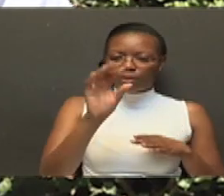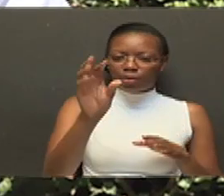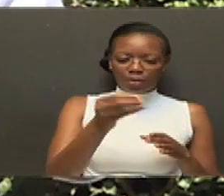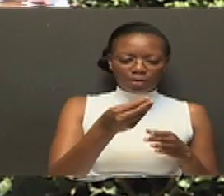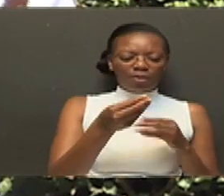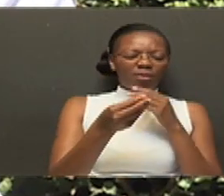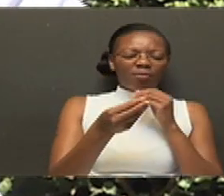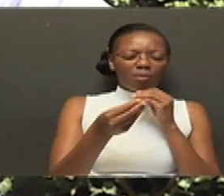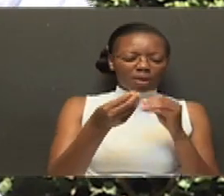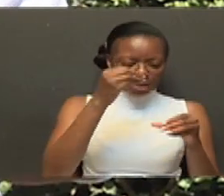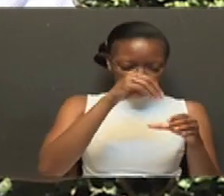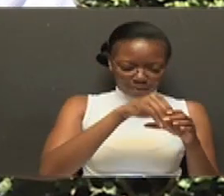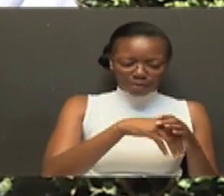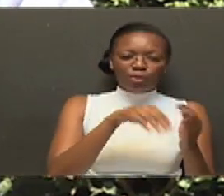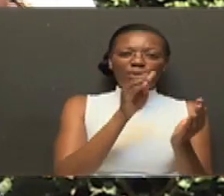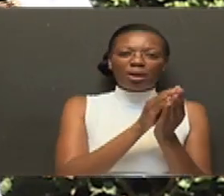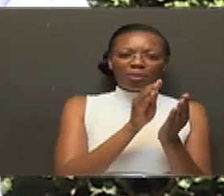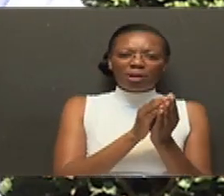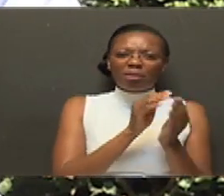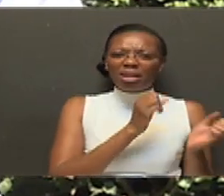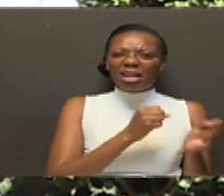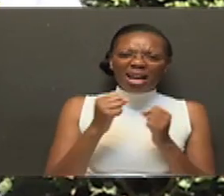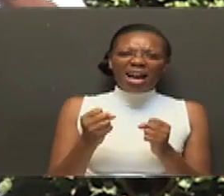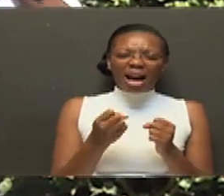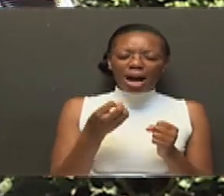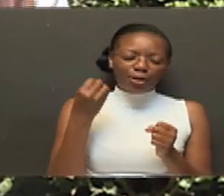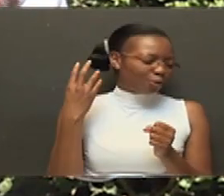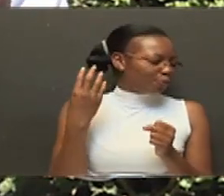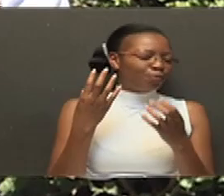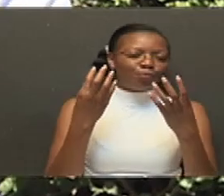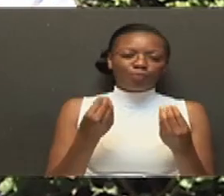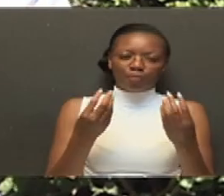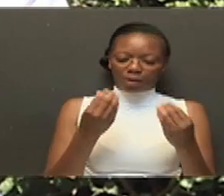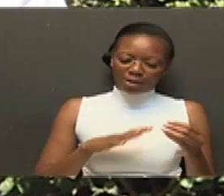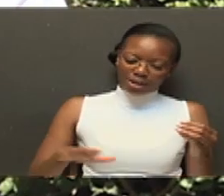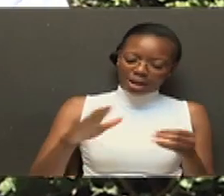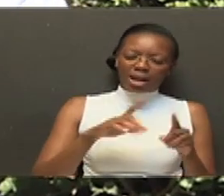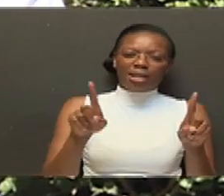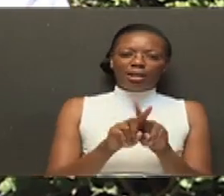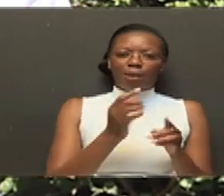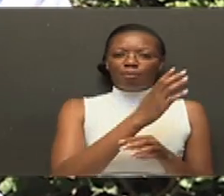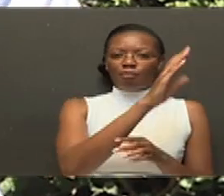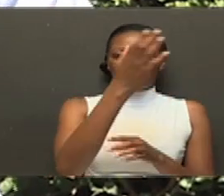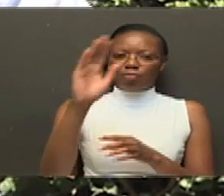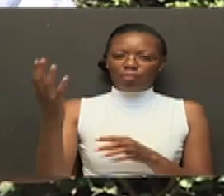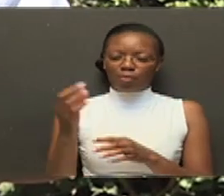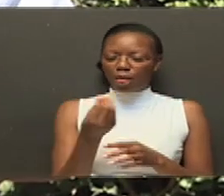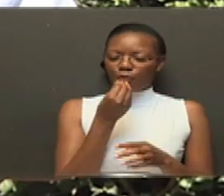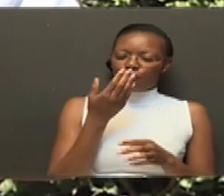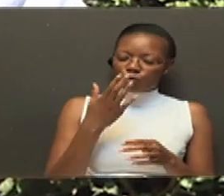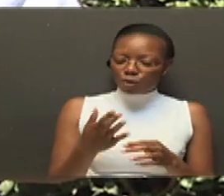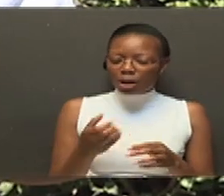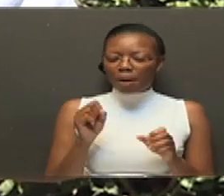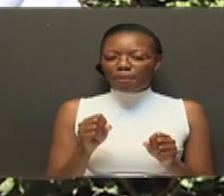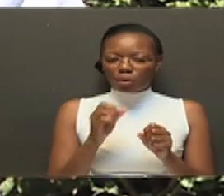wa kike. Si vigumu kuwatofautisha. Na iwapo utawapa mazingira tu kama yale ya mwituni, yani majani na pala pa kujifichia,